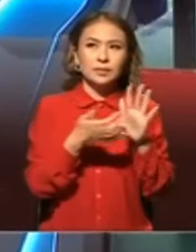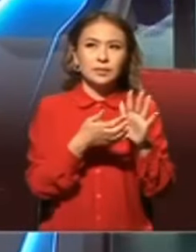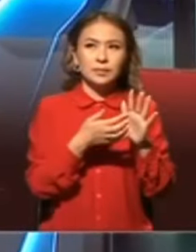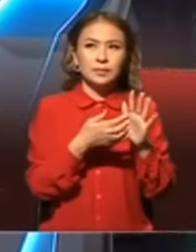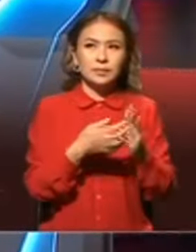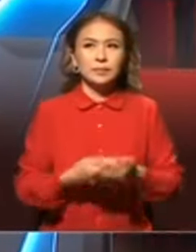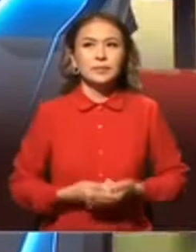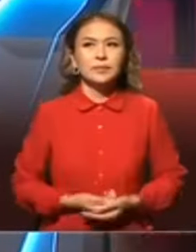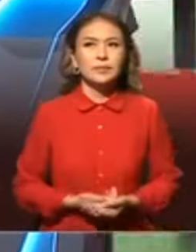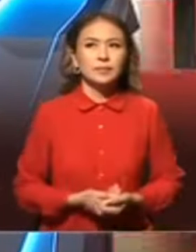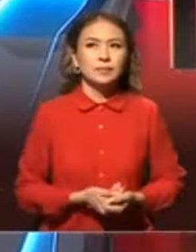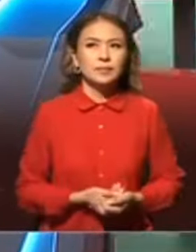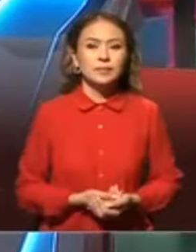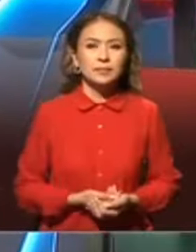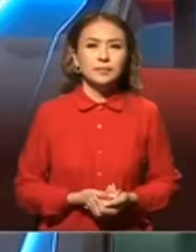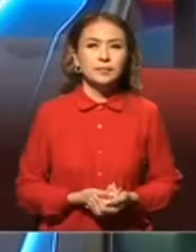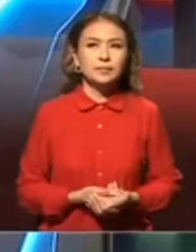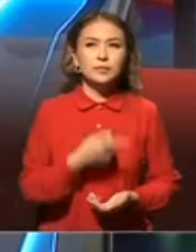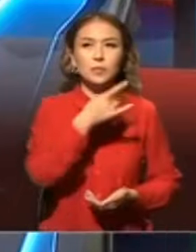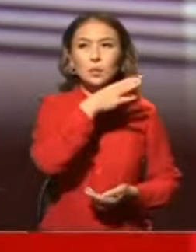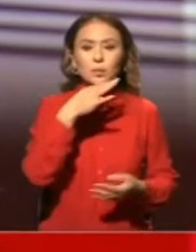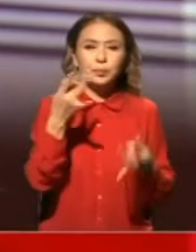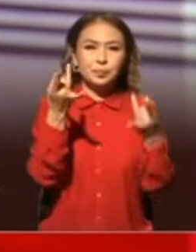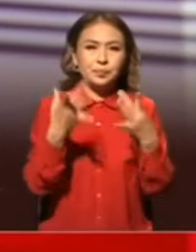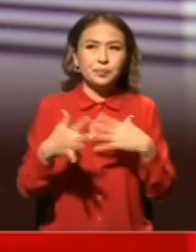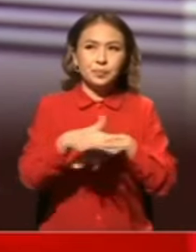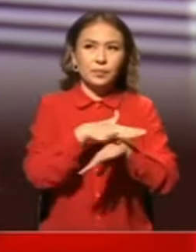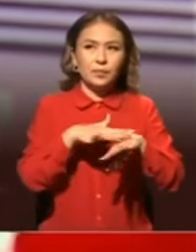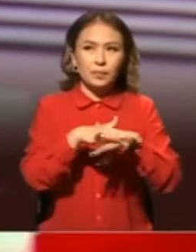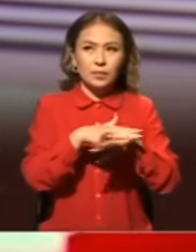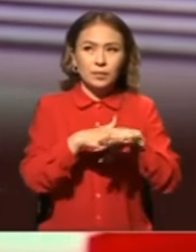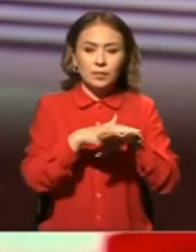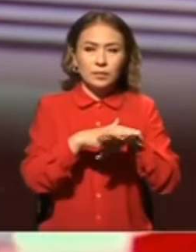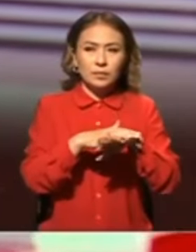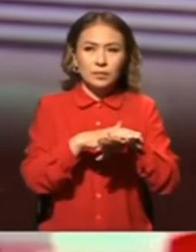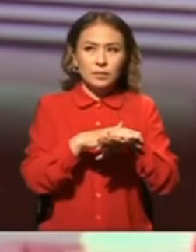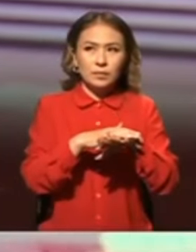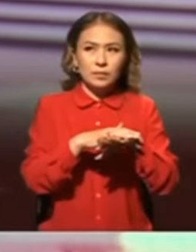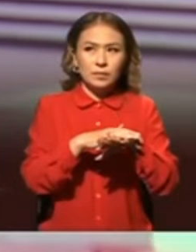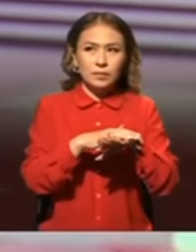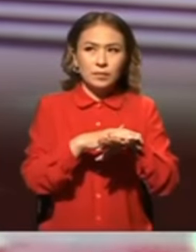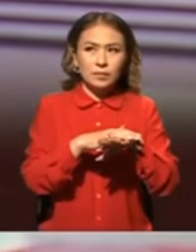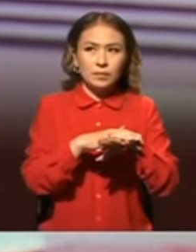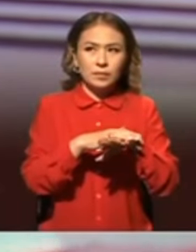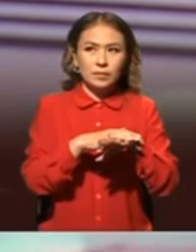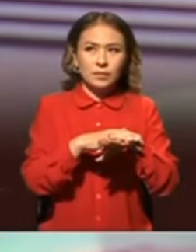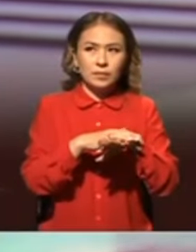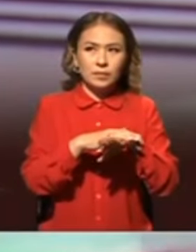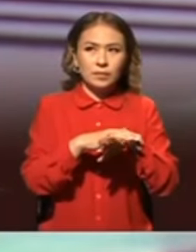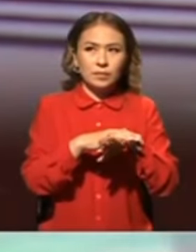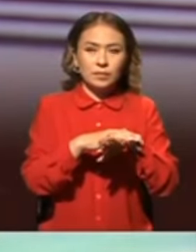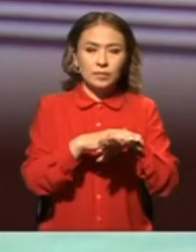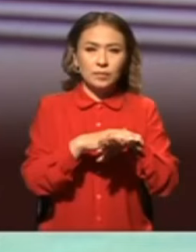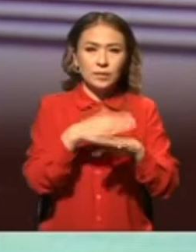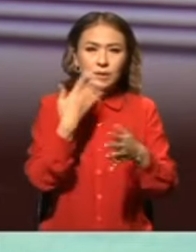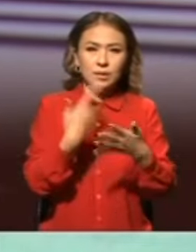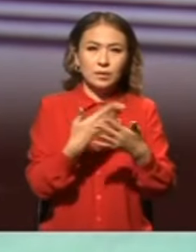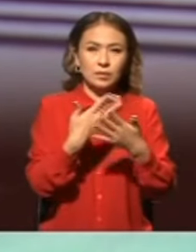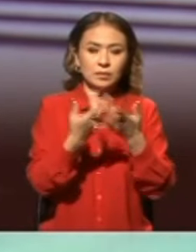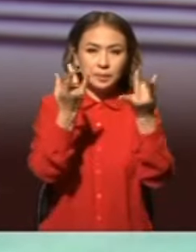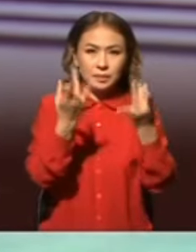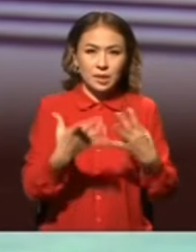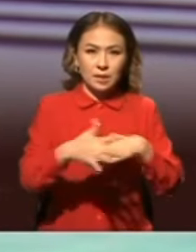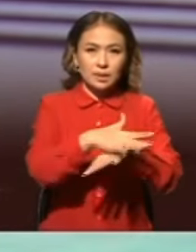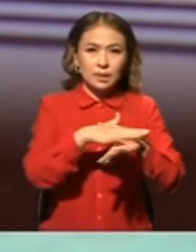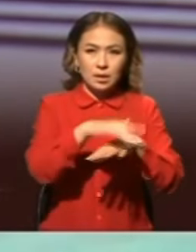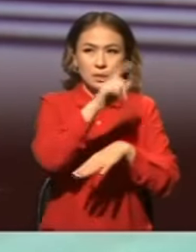не шетті, не шетпеді болған кезде, бұл жерде көбінесе қарапайым халықтан бастап ойласақ дұрыс болады деп ойлаймын. Кәдімгі қарапайым